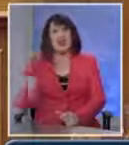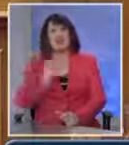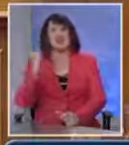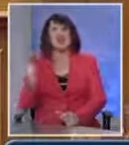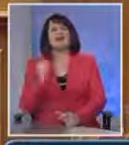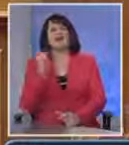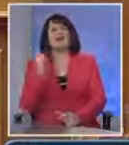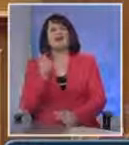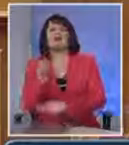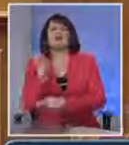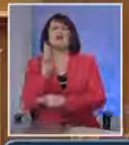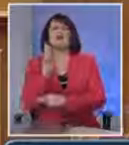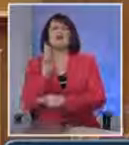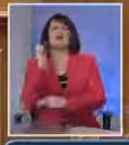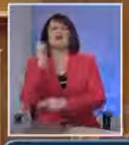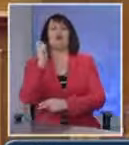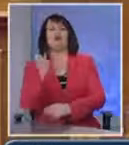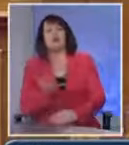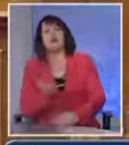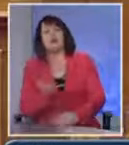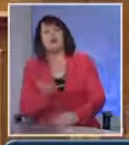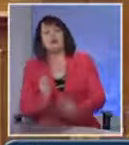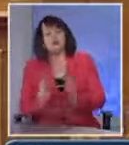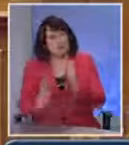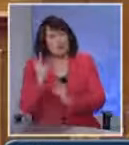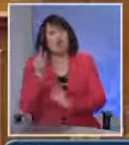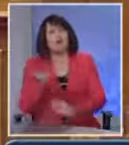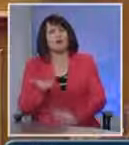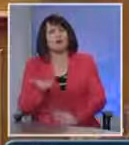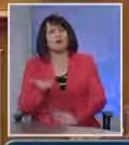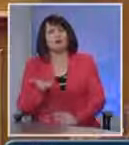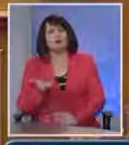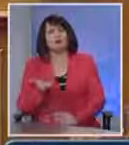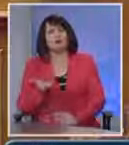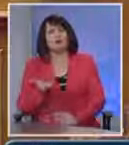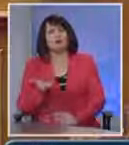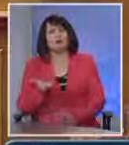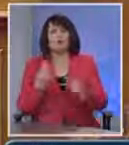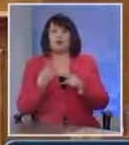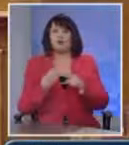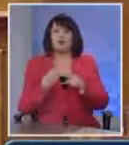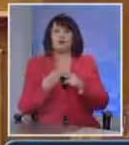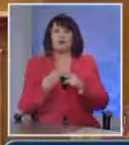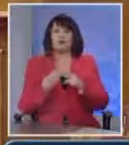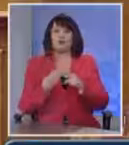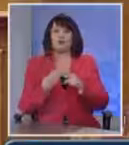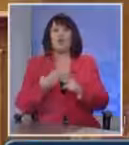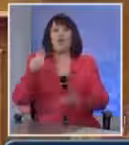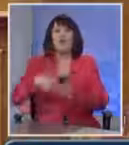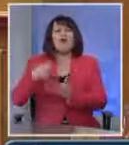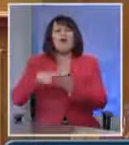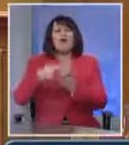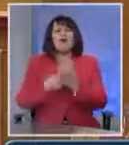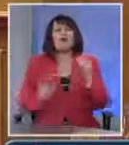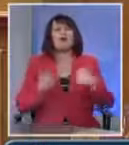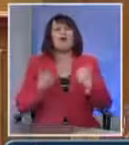πολιτευτή. Είναι προοδευτικό, για να πάμε στα μεγαλύτερα, να γονατίζουμε φόρους στους νέους